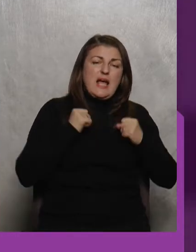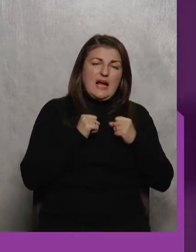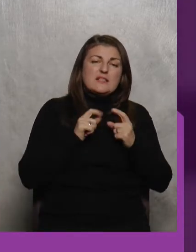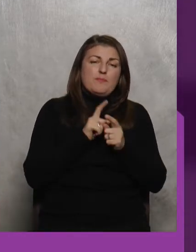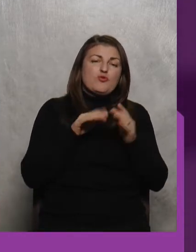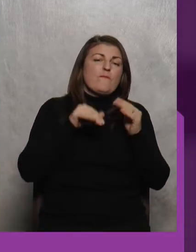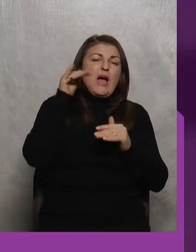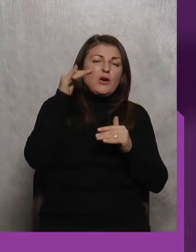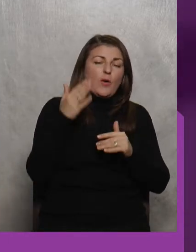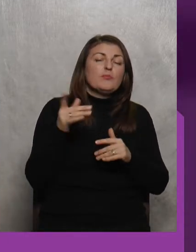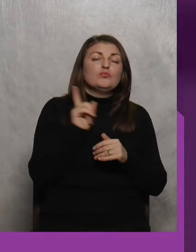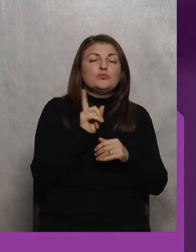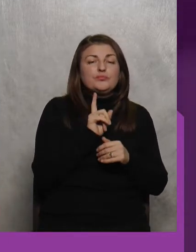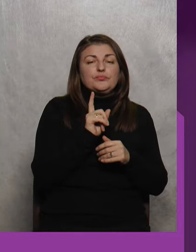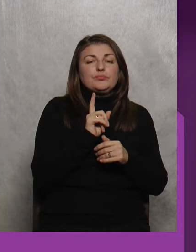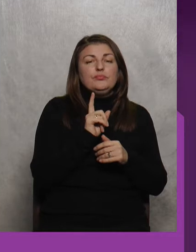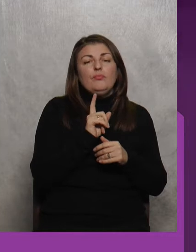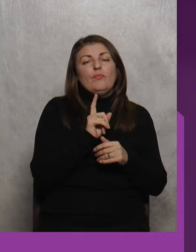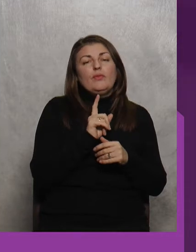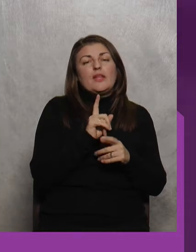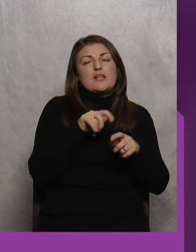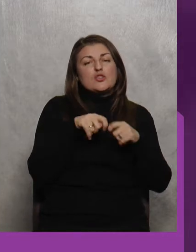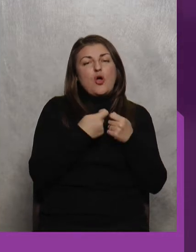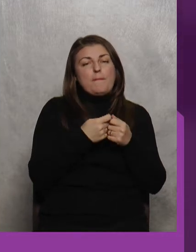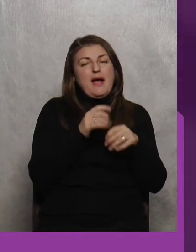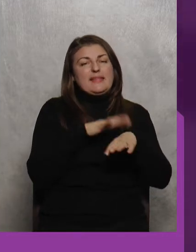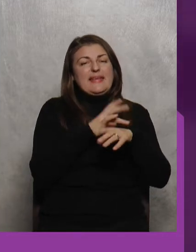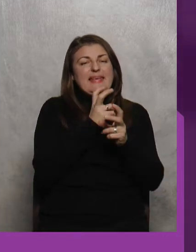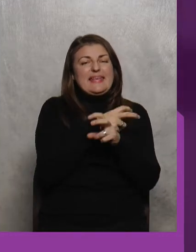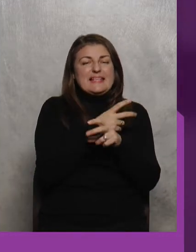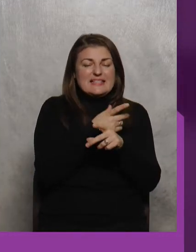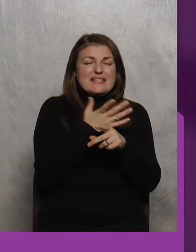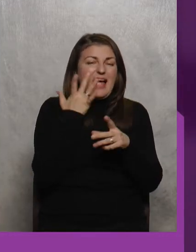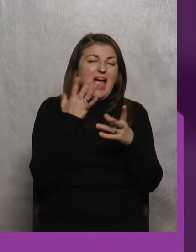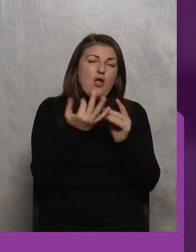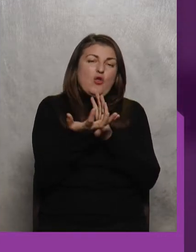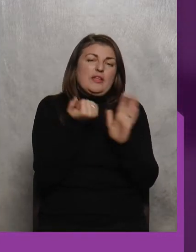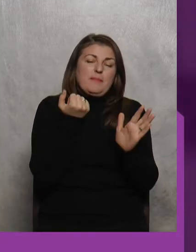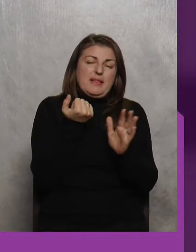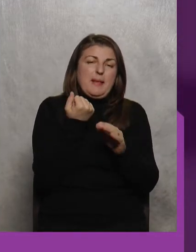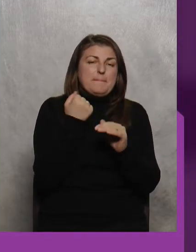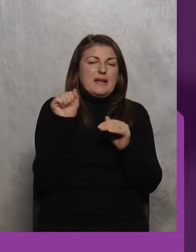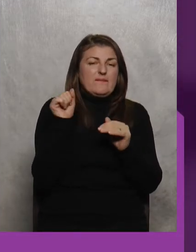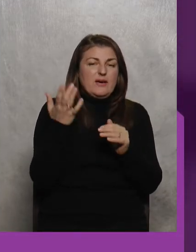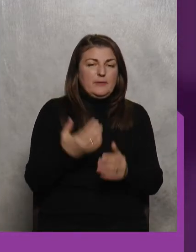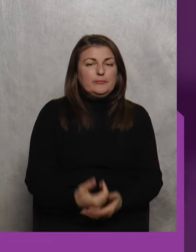старатися боротися верхом, для того, щоб зламати кість суперники і потім отримати перевагу.